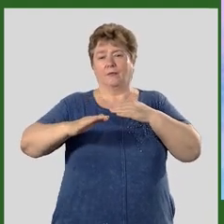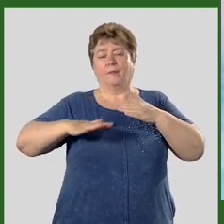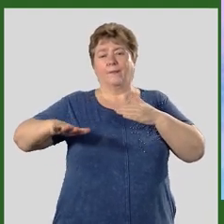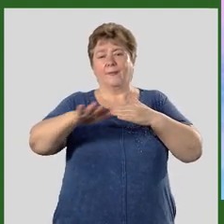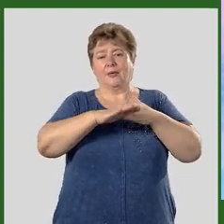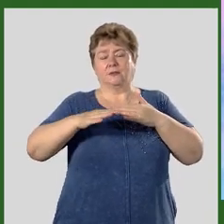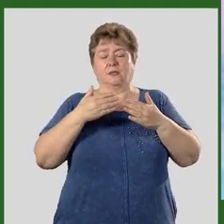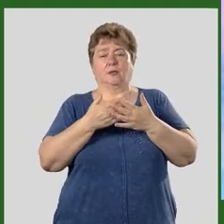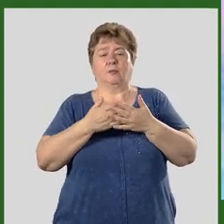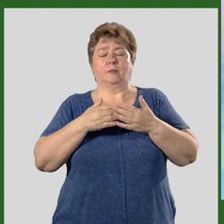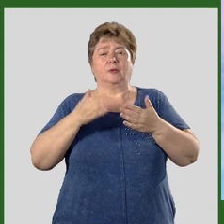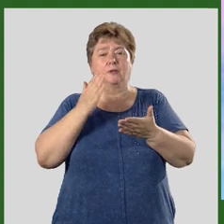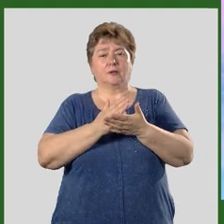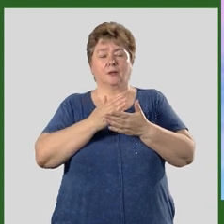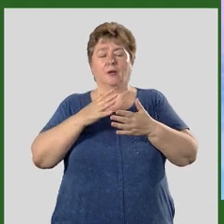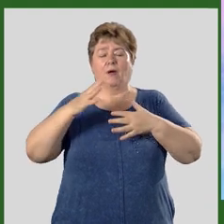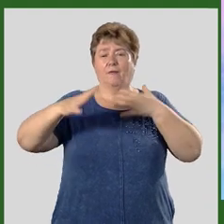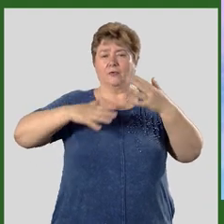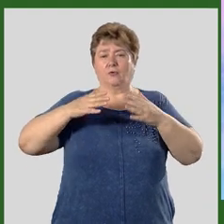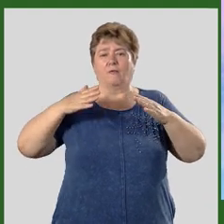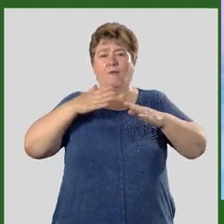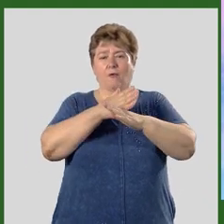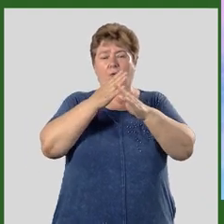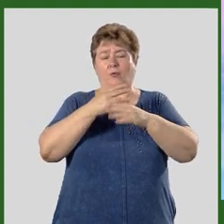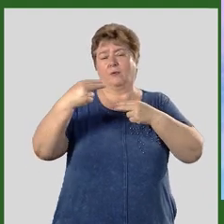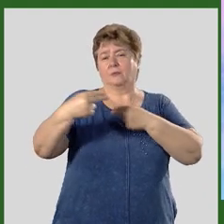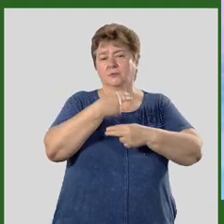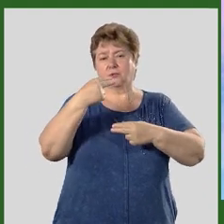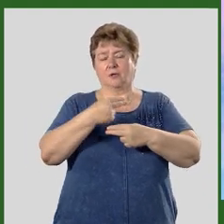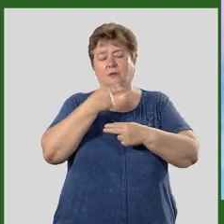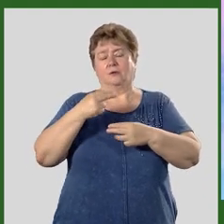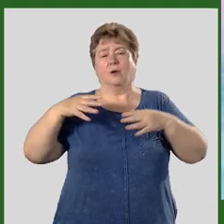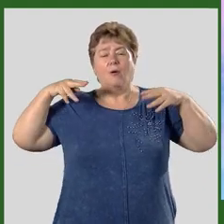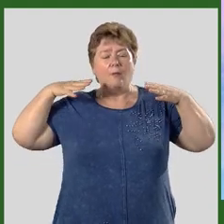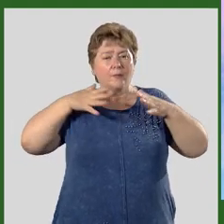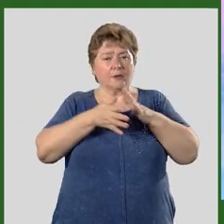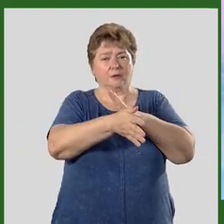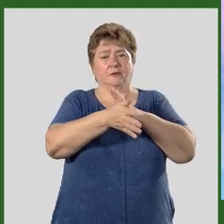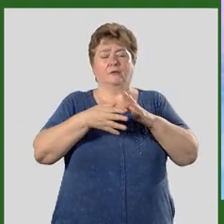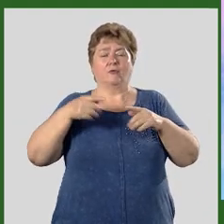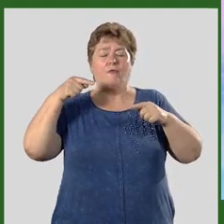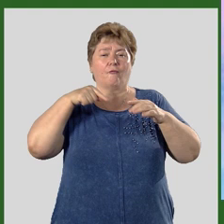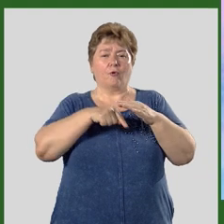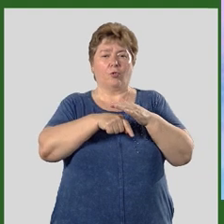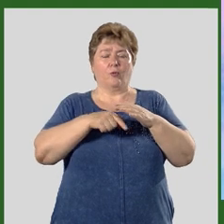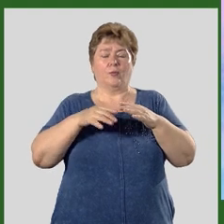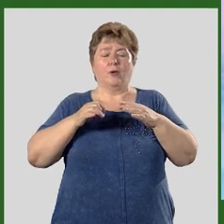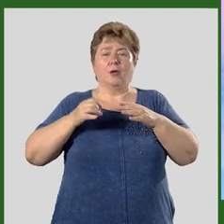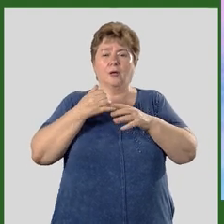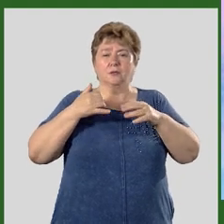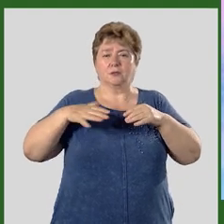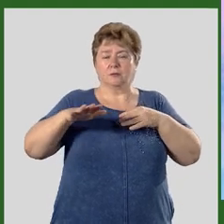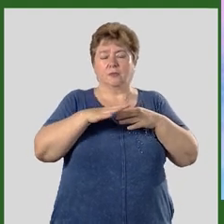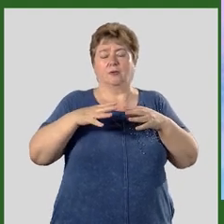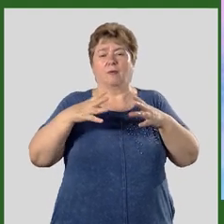например, расположенные на пути ветров горы, препятствуют проникновению вглубь материков